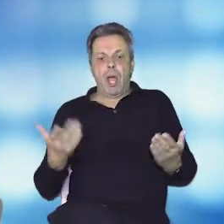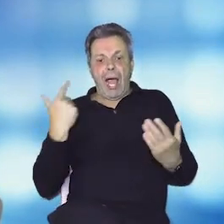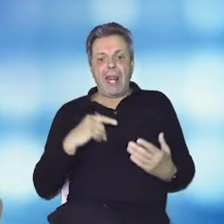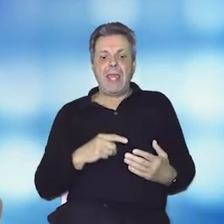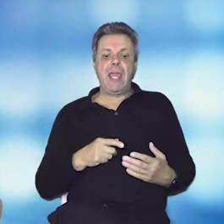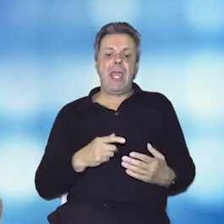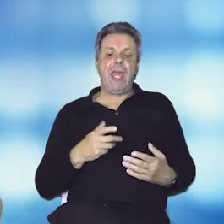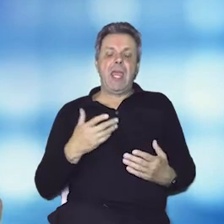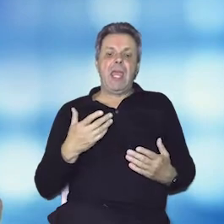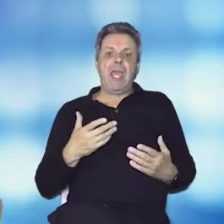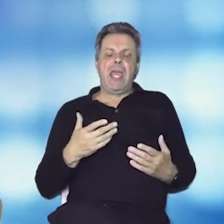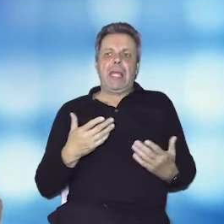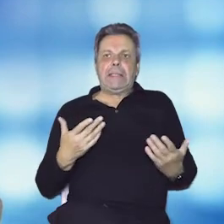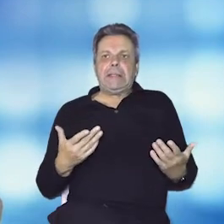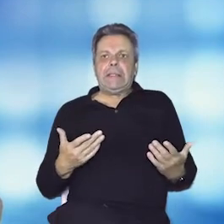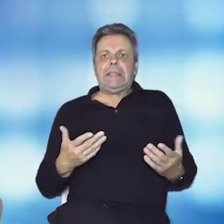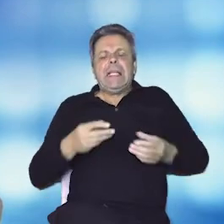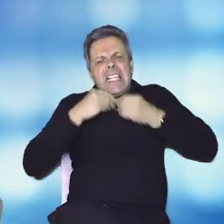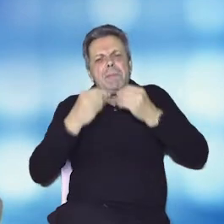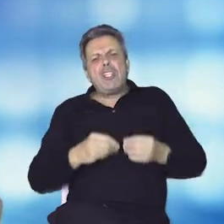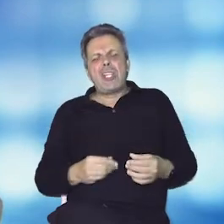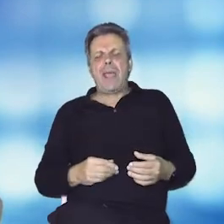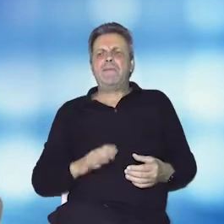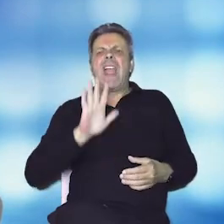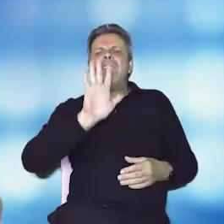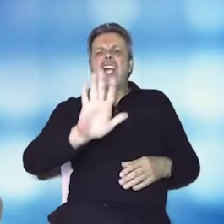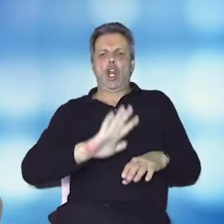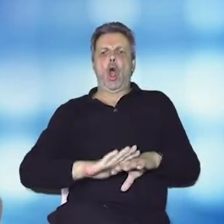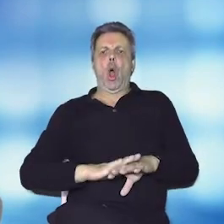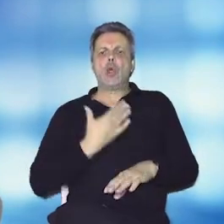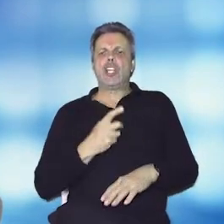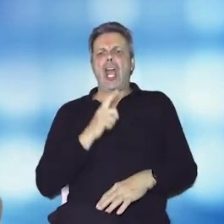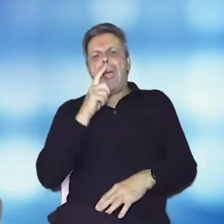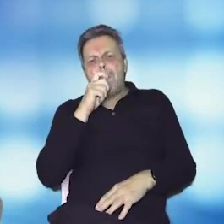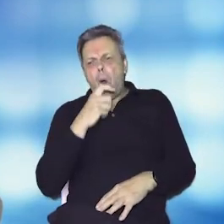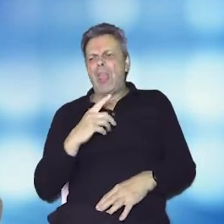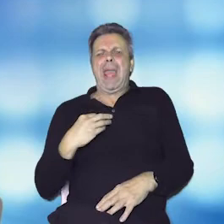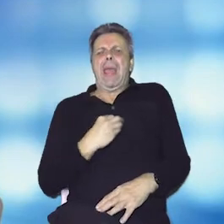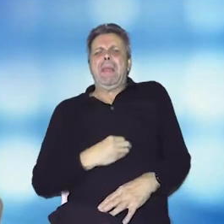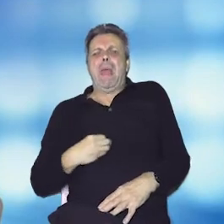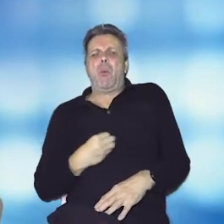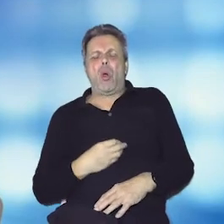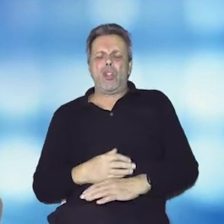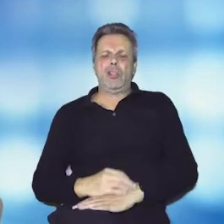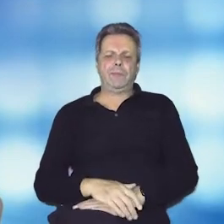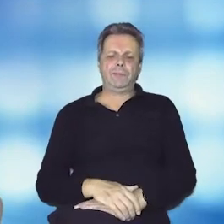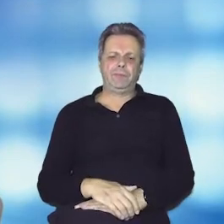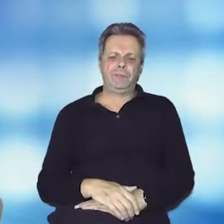baš rađene punkcije, dajte, ispričajte baš vaši osjećaj, boli, neugode,